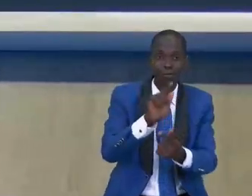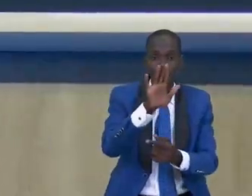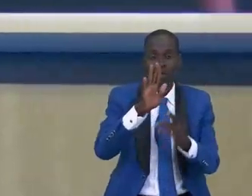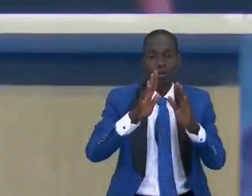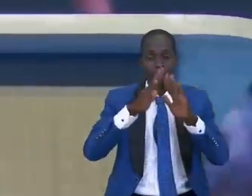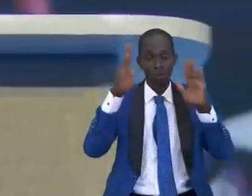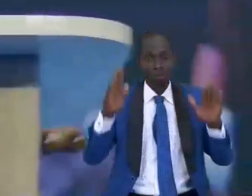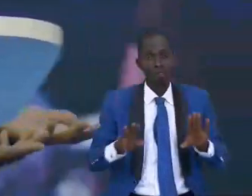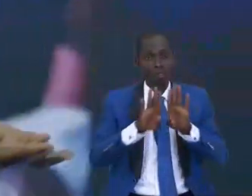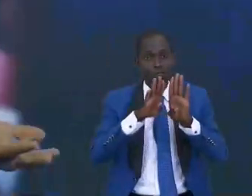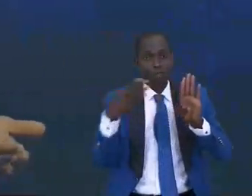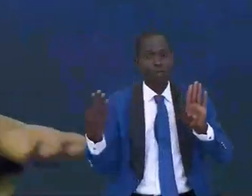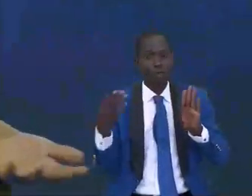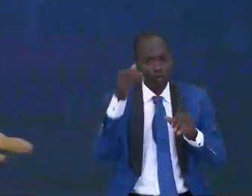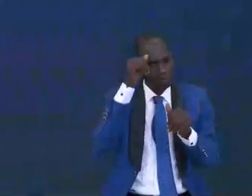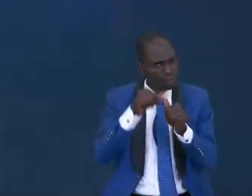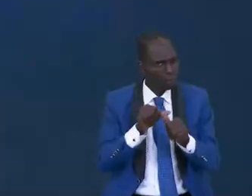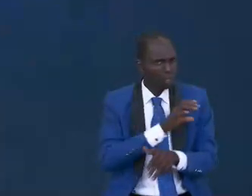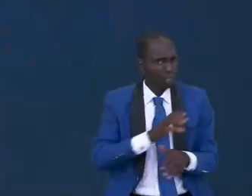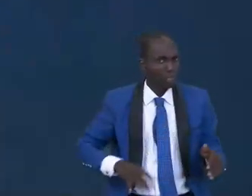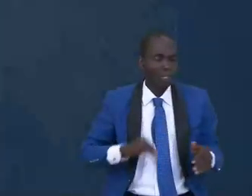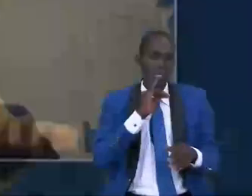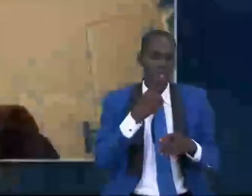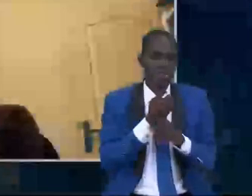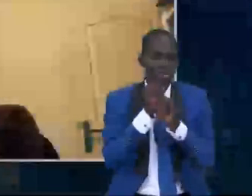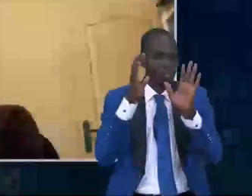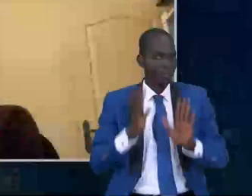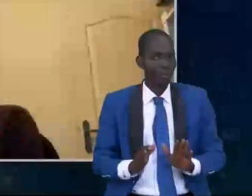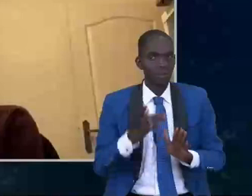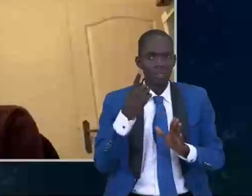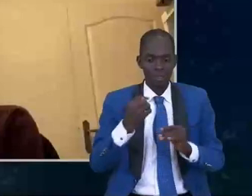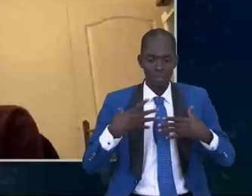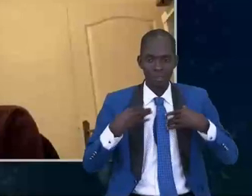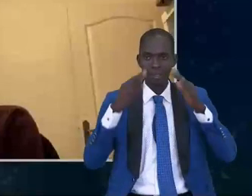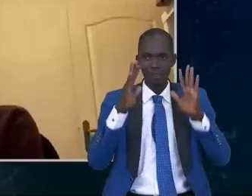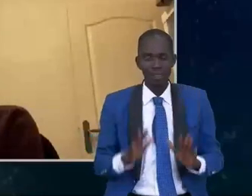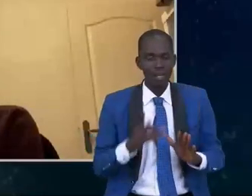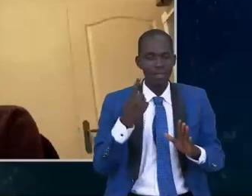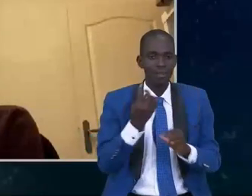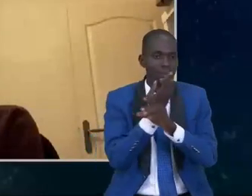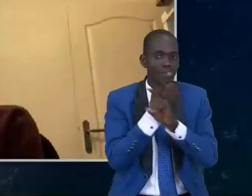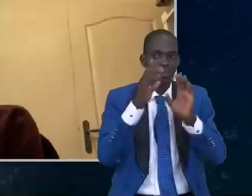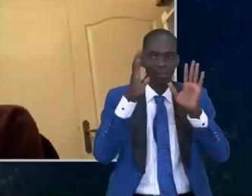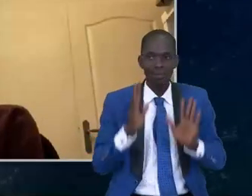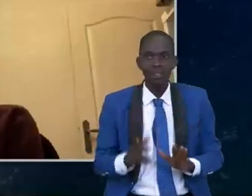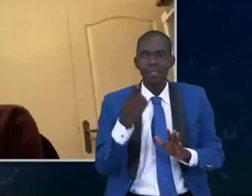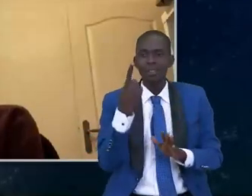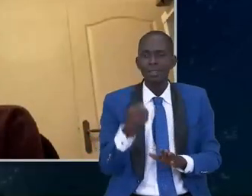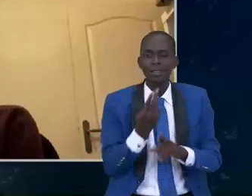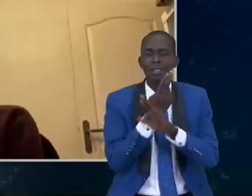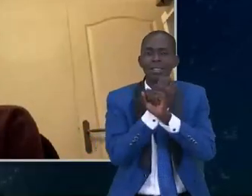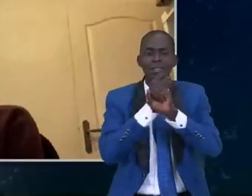porte, rappelle-toi, voici le sauveur, voici le guérisseur, voici le libérateur,